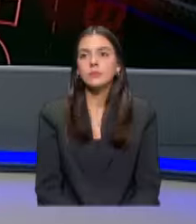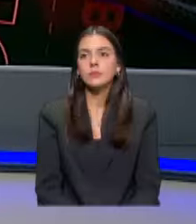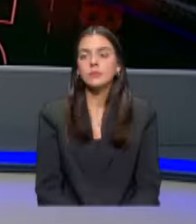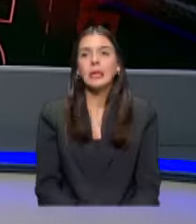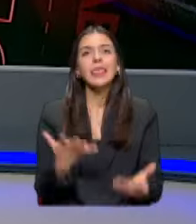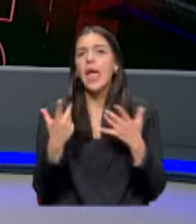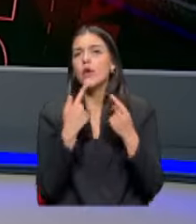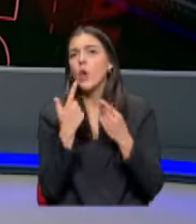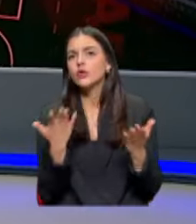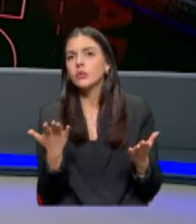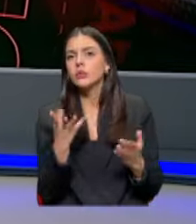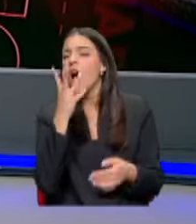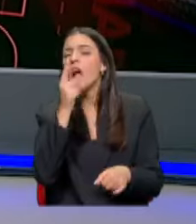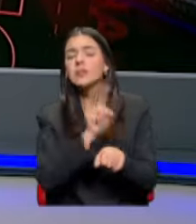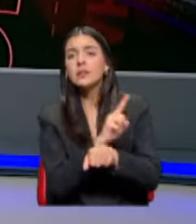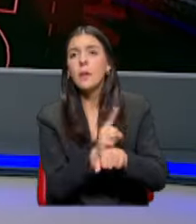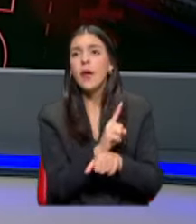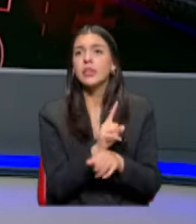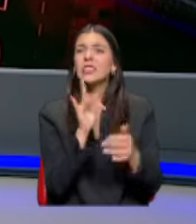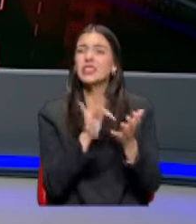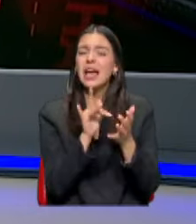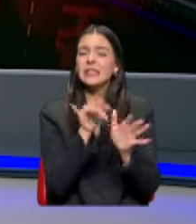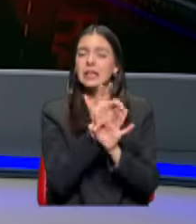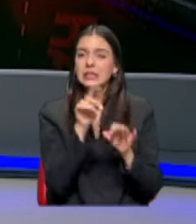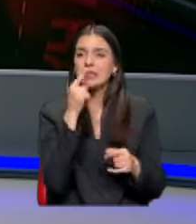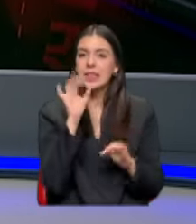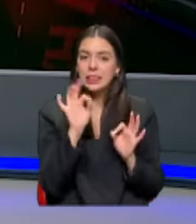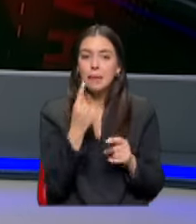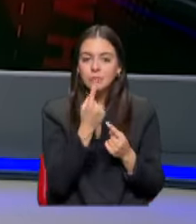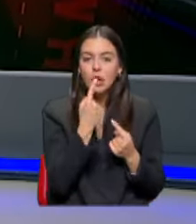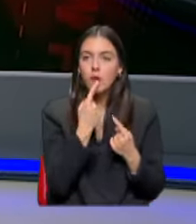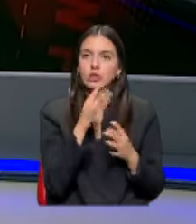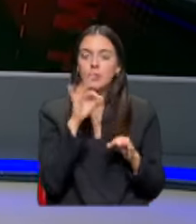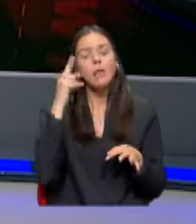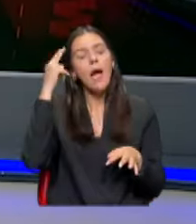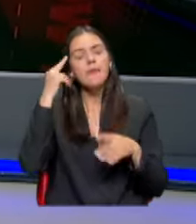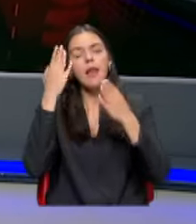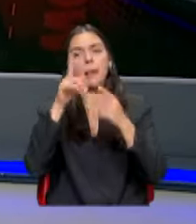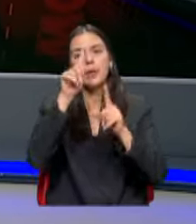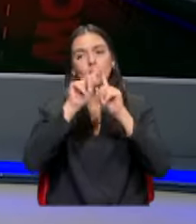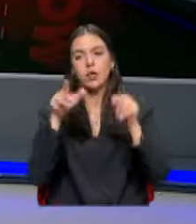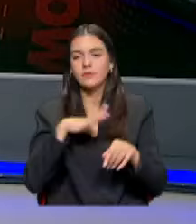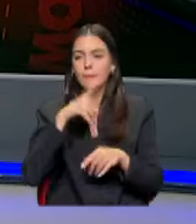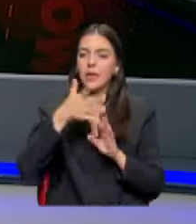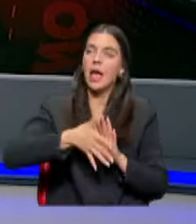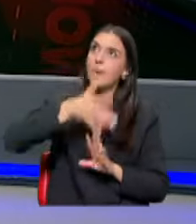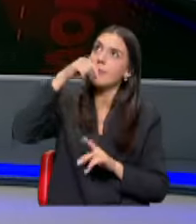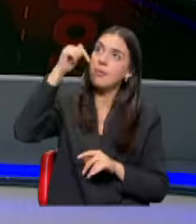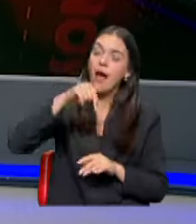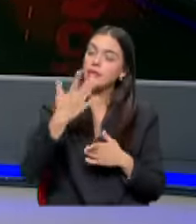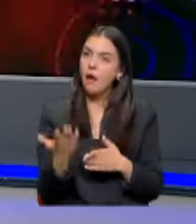soru. Neyi konuşuyoruz? Kaç zamandır cezasızlık diye bir şey konuşuyoruz. Şimdi hayal edin. Bir dükkanınız var bir apartmanın alt